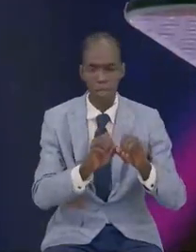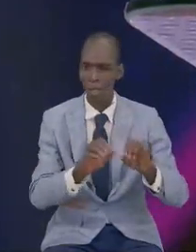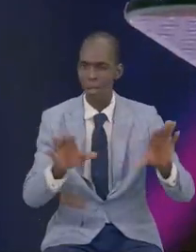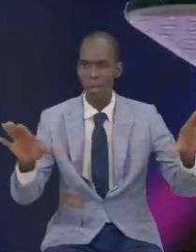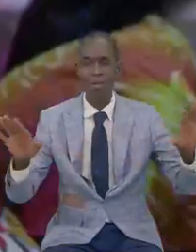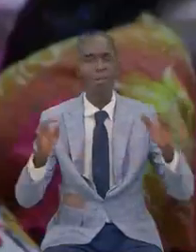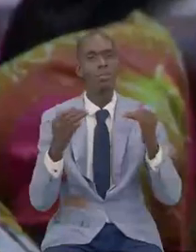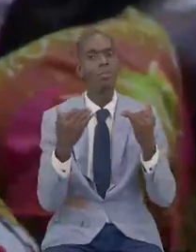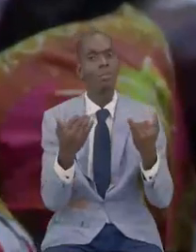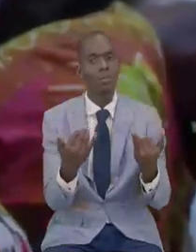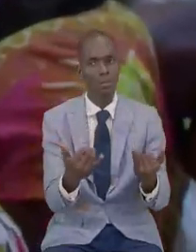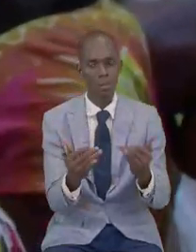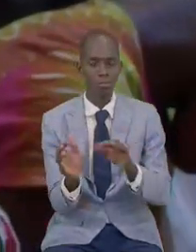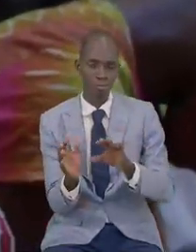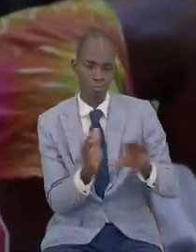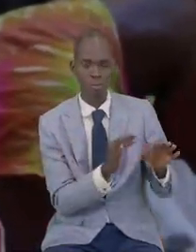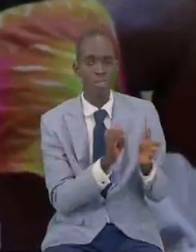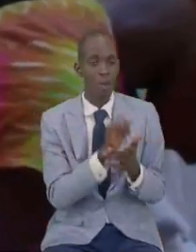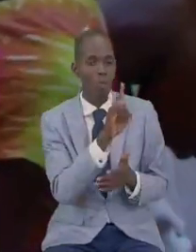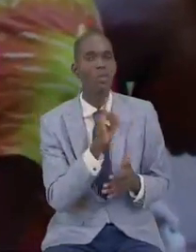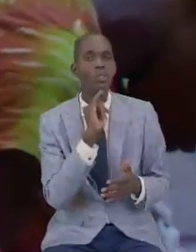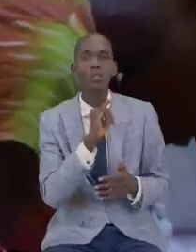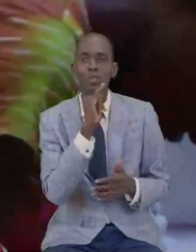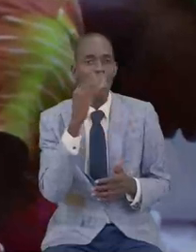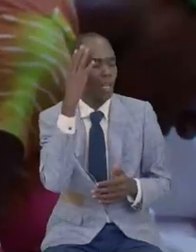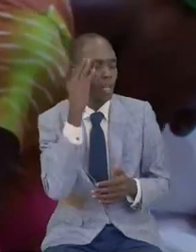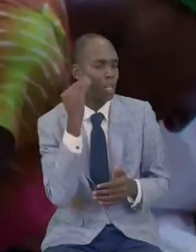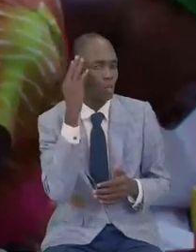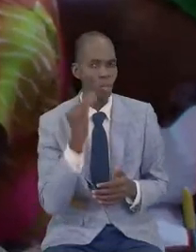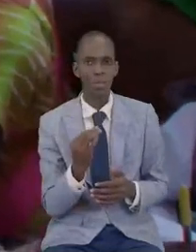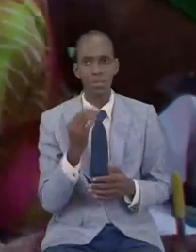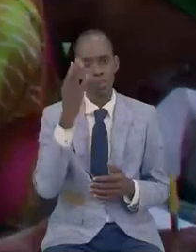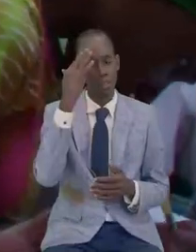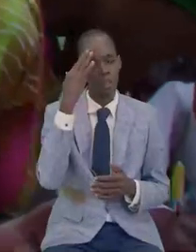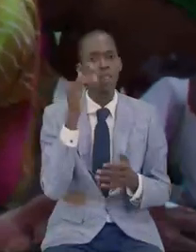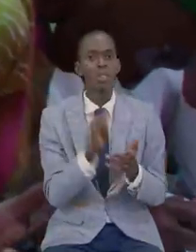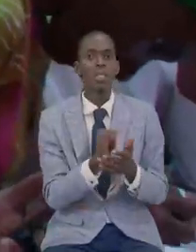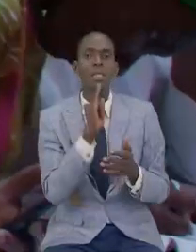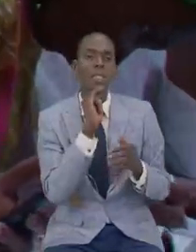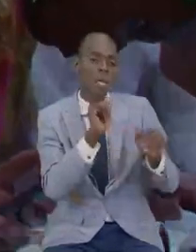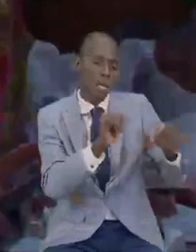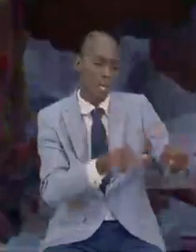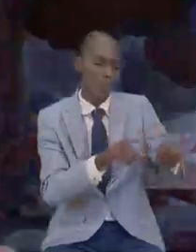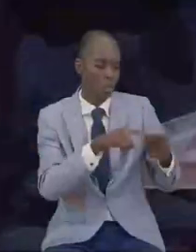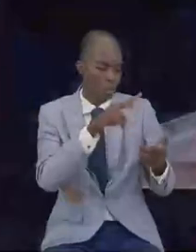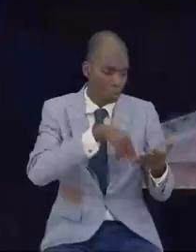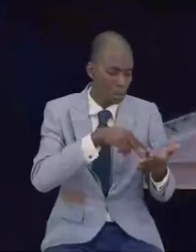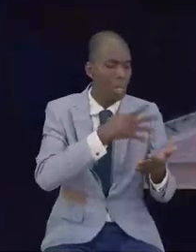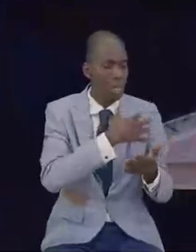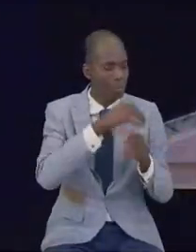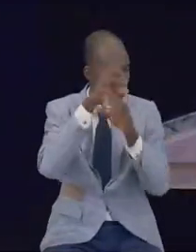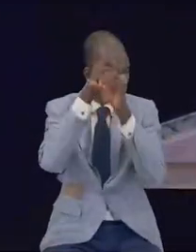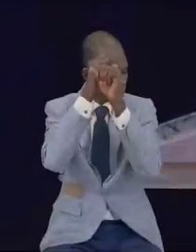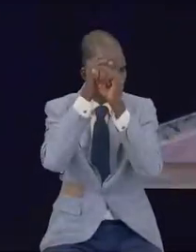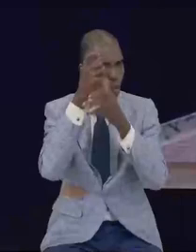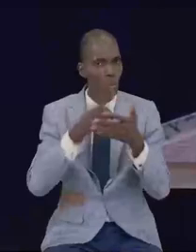les versets. Ça, c'est simple. La connaissance expérientielle. C'est l'habileté de rire, l'habileté de lire